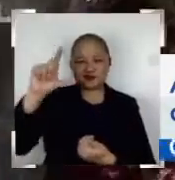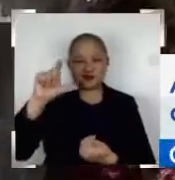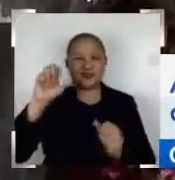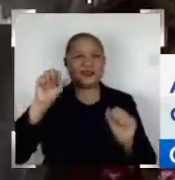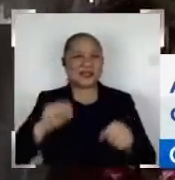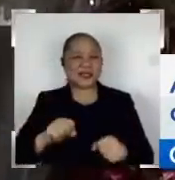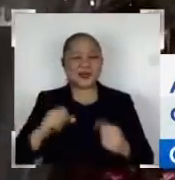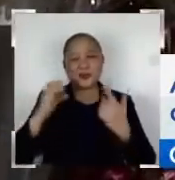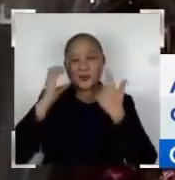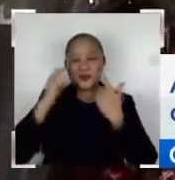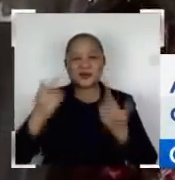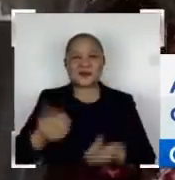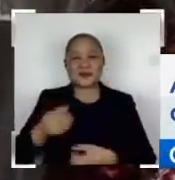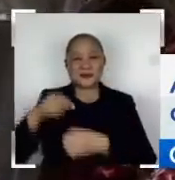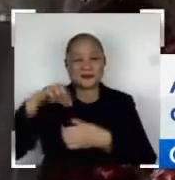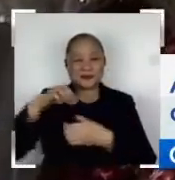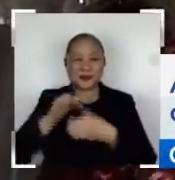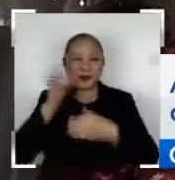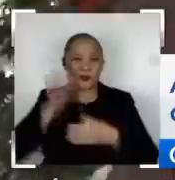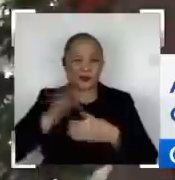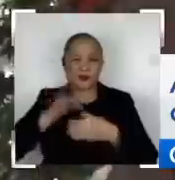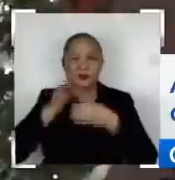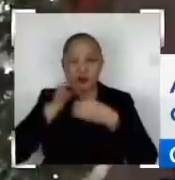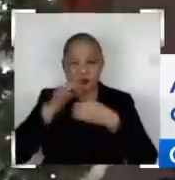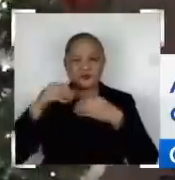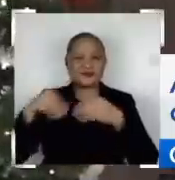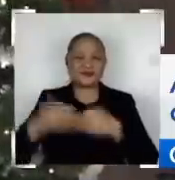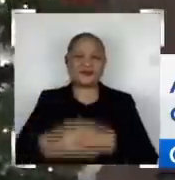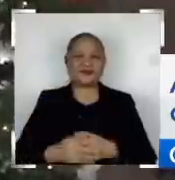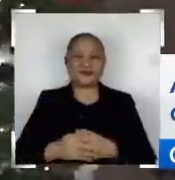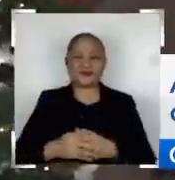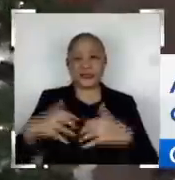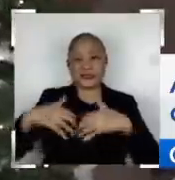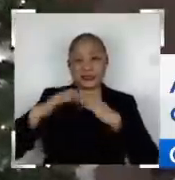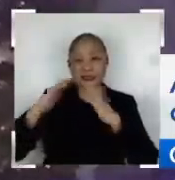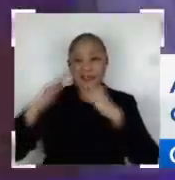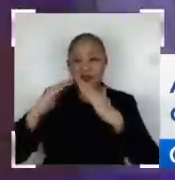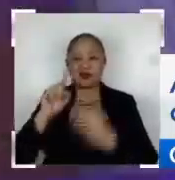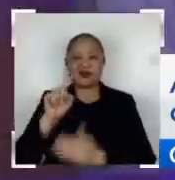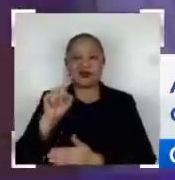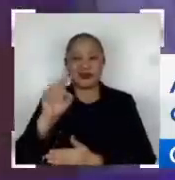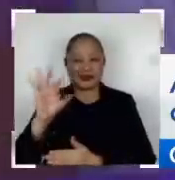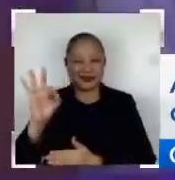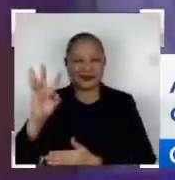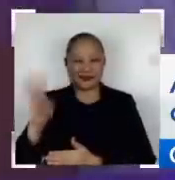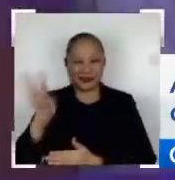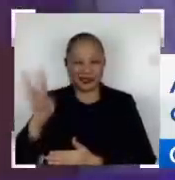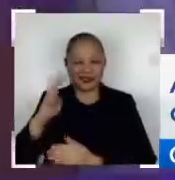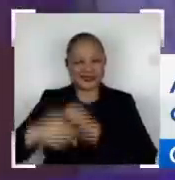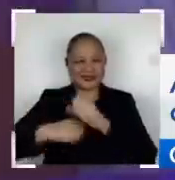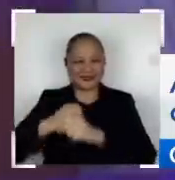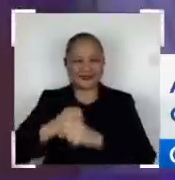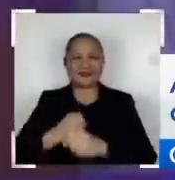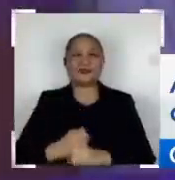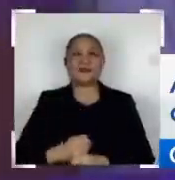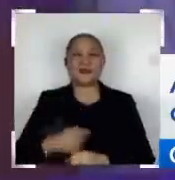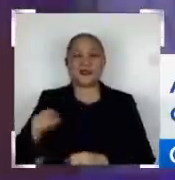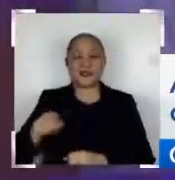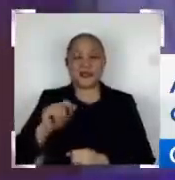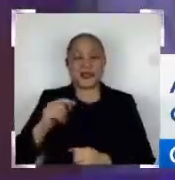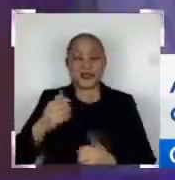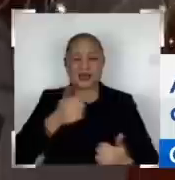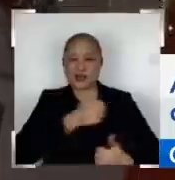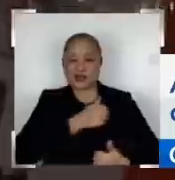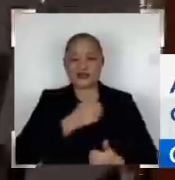milk tea shop. 1940s pa itinayo ang ancestral house ng mag-anak ni na retired Colonel Ireneo Tetangco at